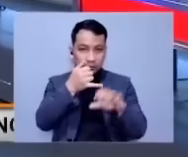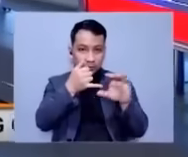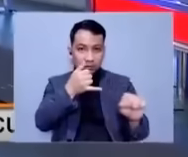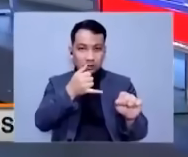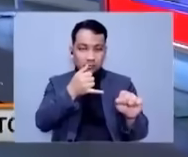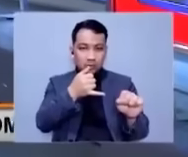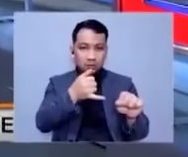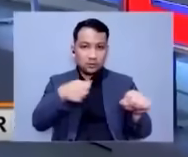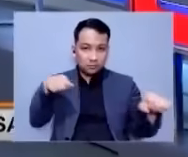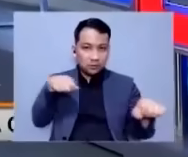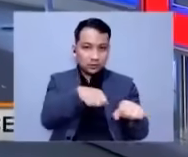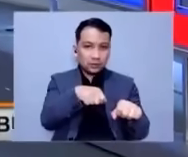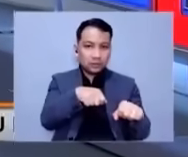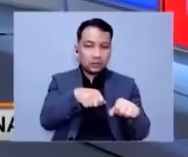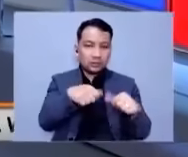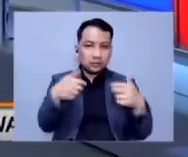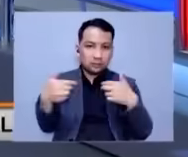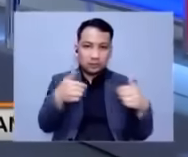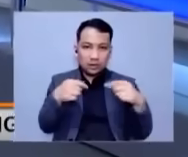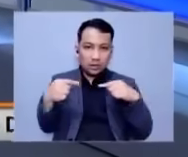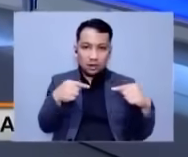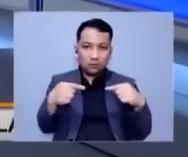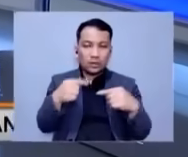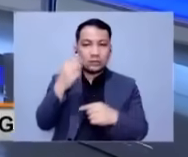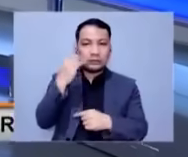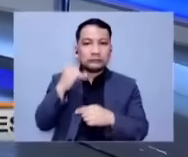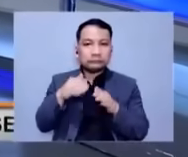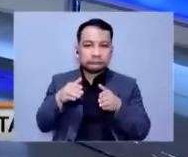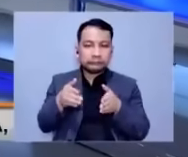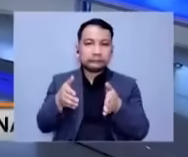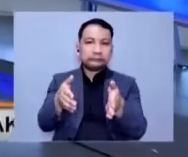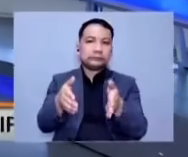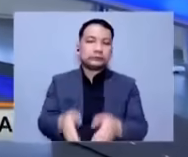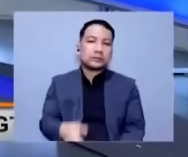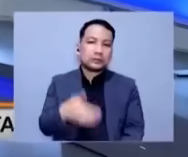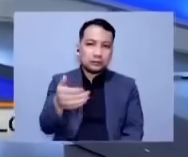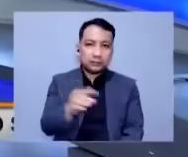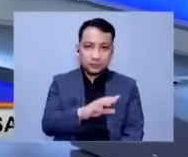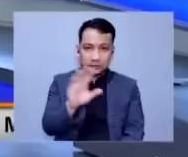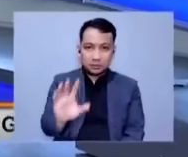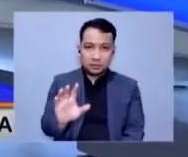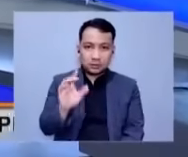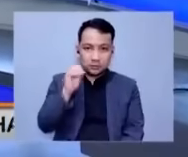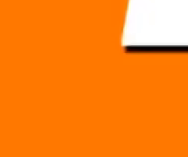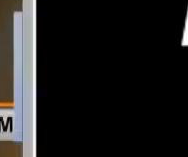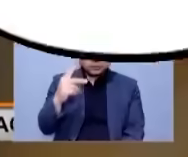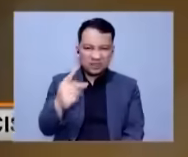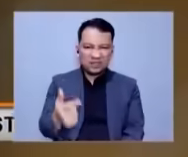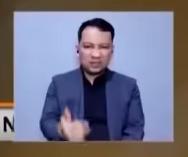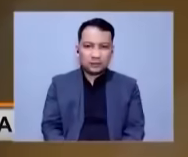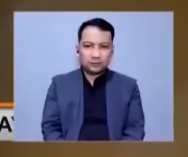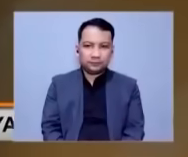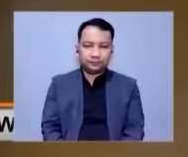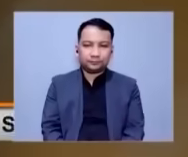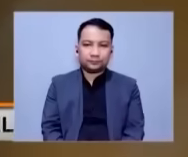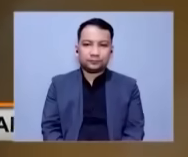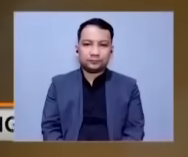yan, git-gitan sa kalsada. Nasa frontline ng balitang yan, si Gerard De La Peña.